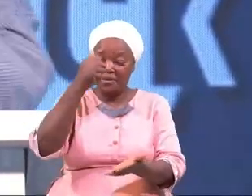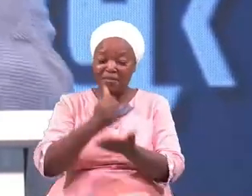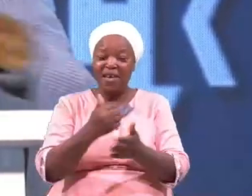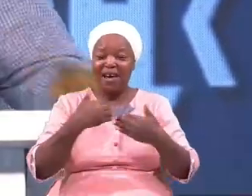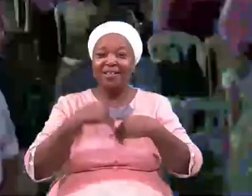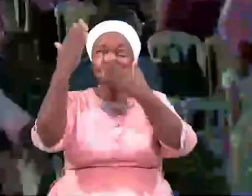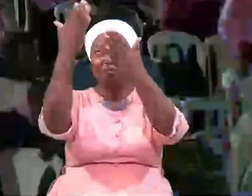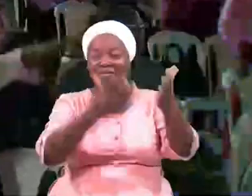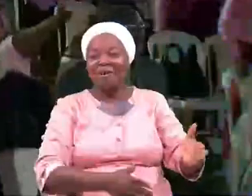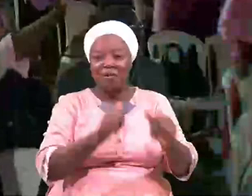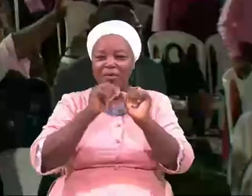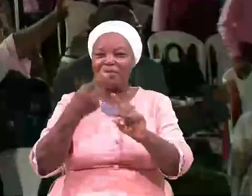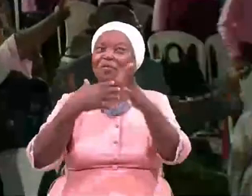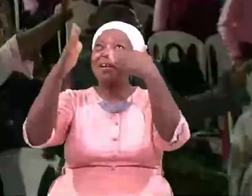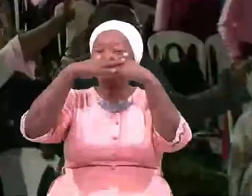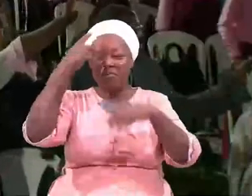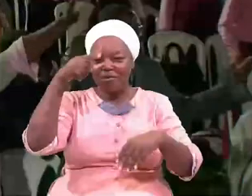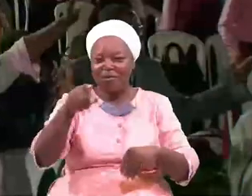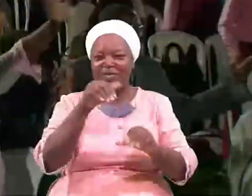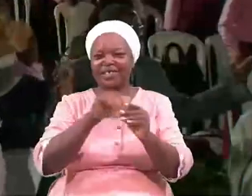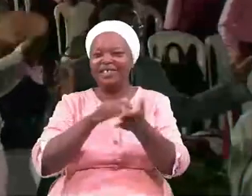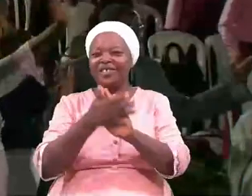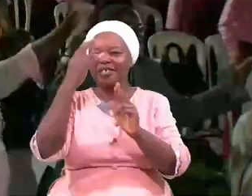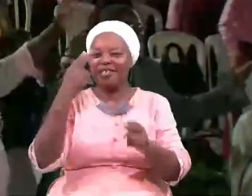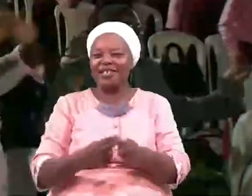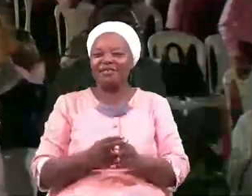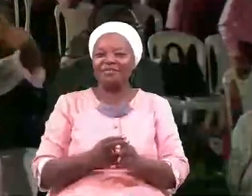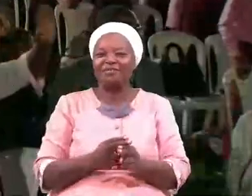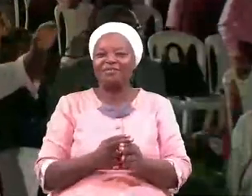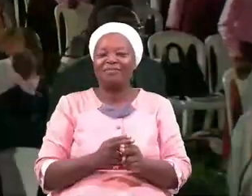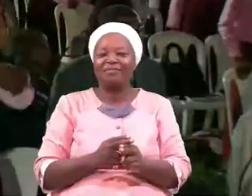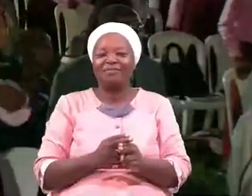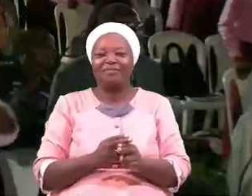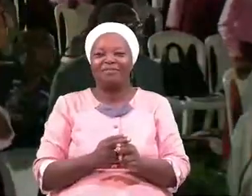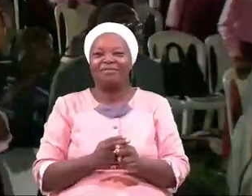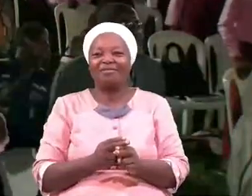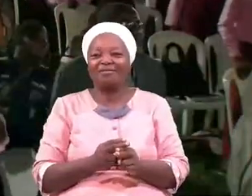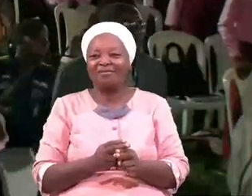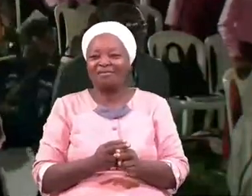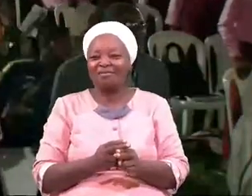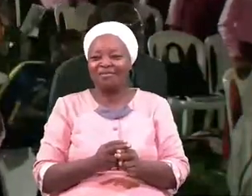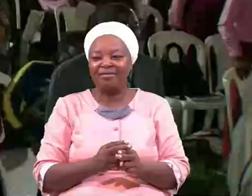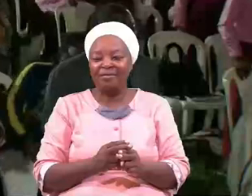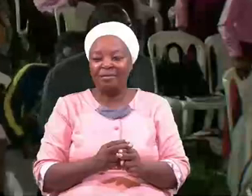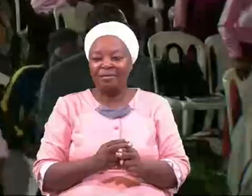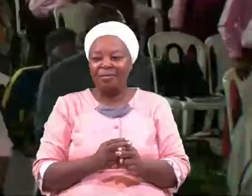Votre Amen a fait descendre des bénédictions du ciel pour vous.